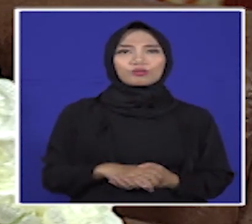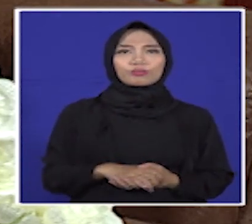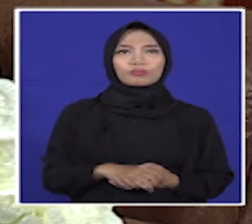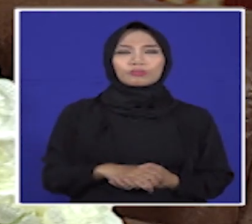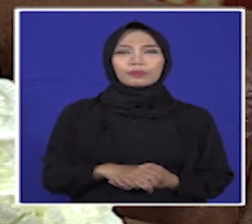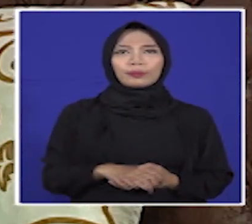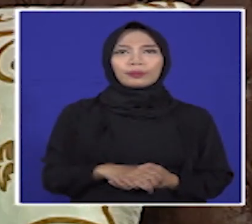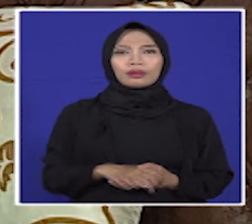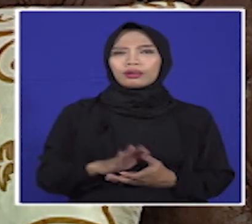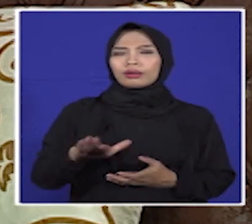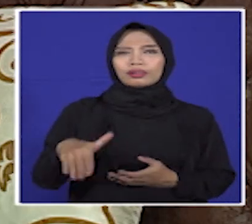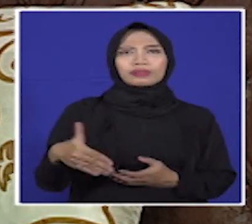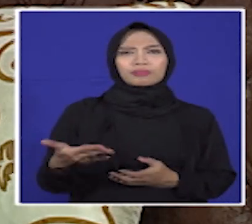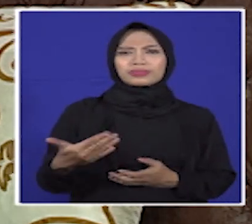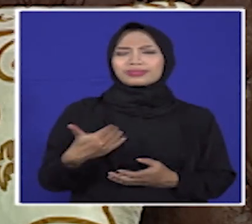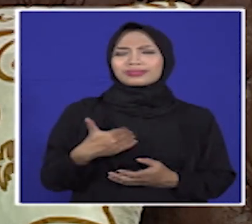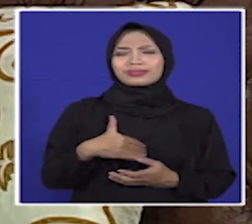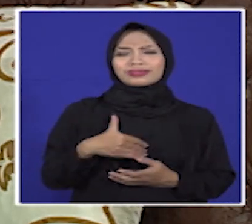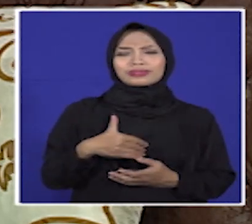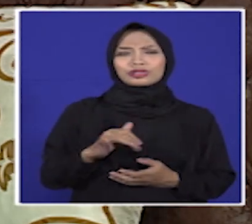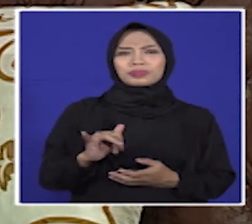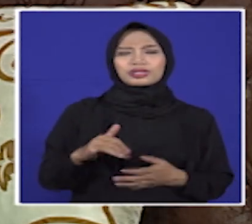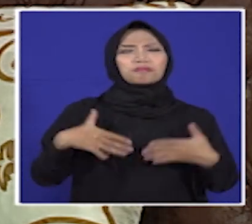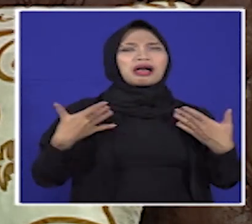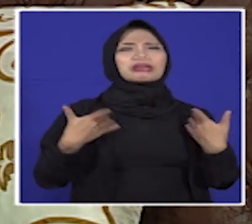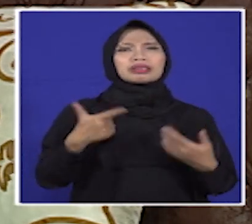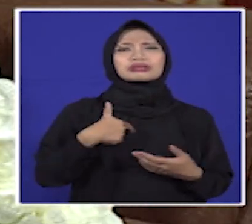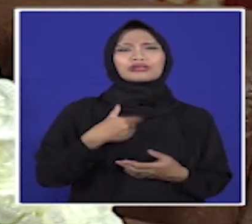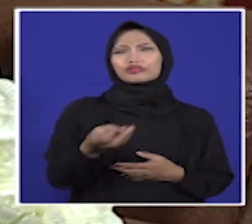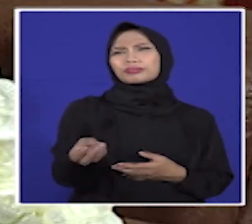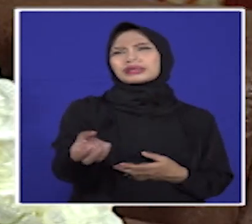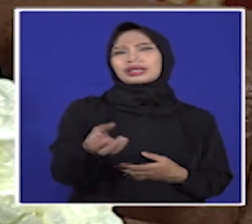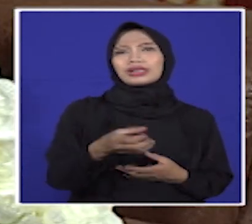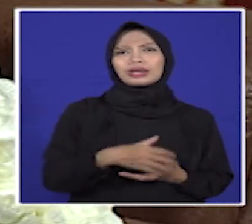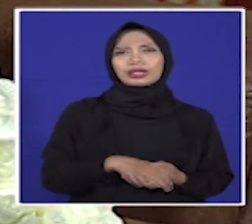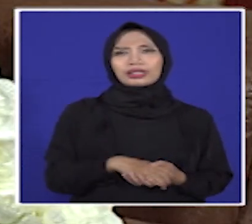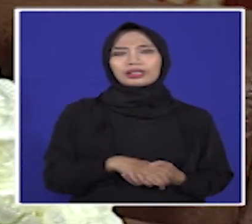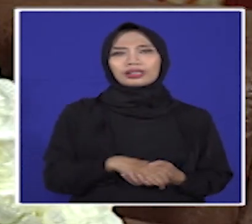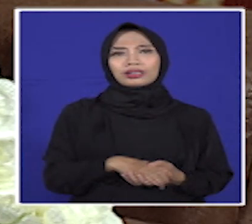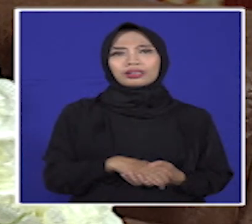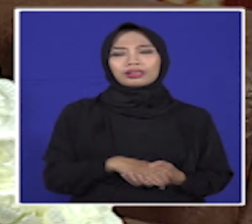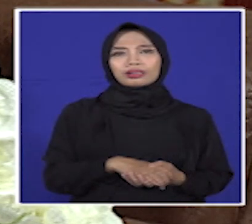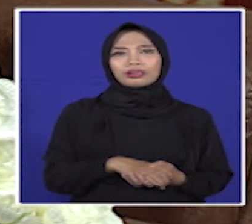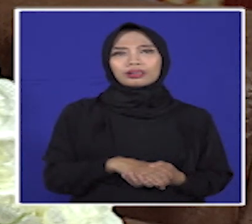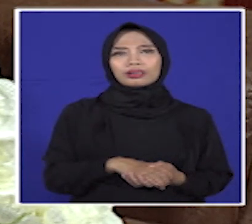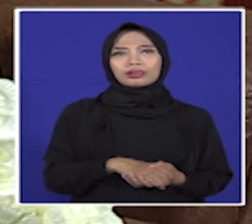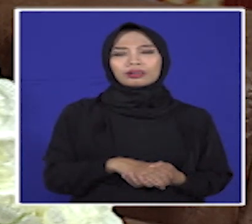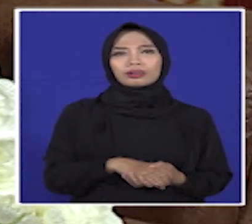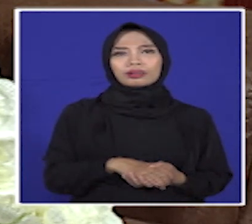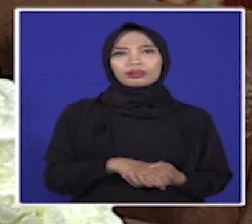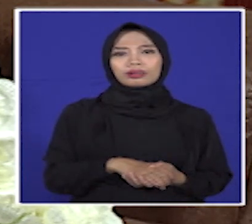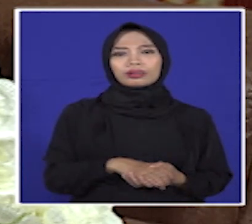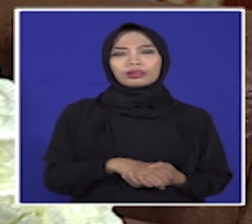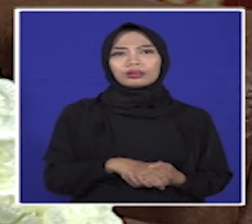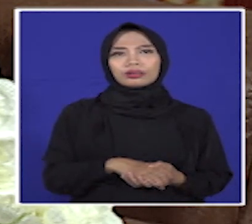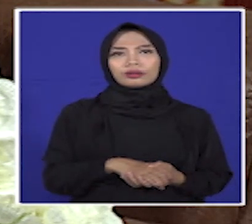nggak lama bahagianya, cuma sebentar aja. Sekarang dia 2 tahun cerai, dia balik lagi